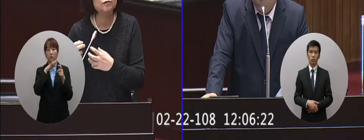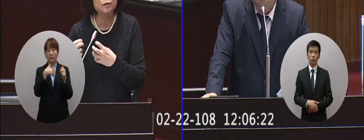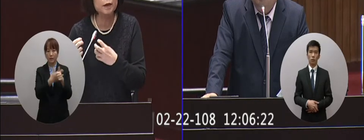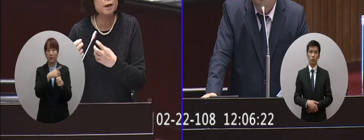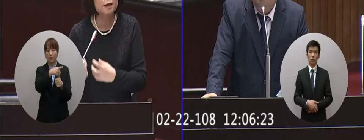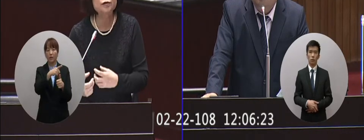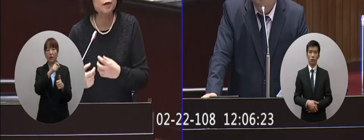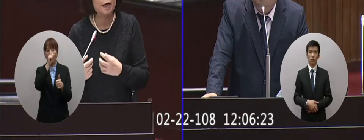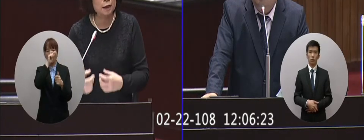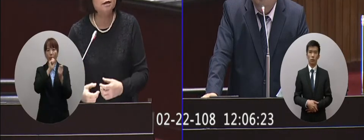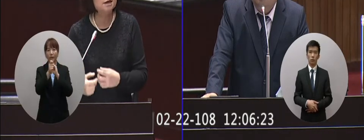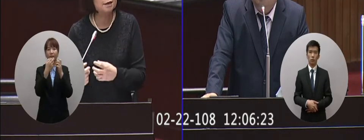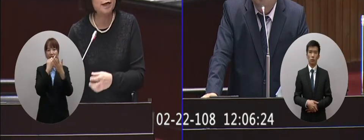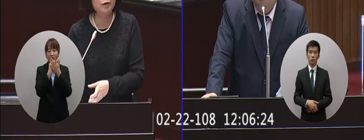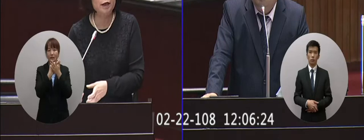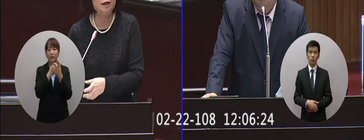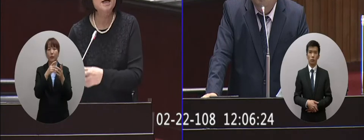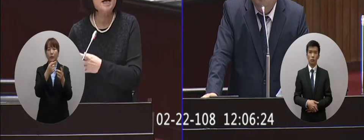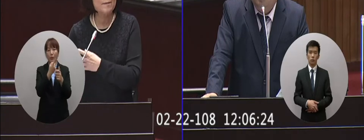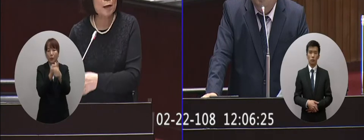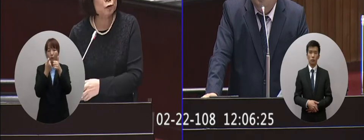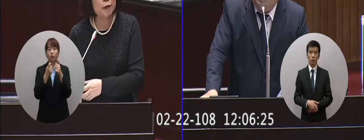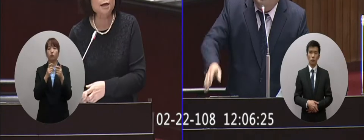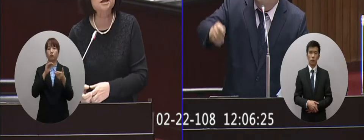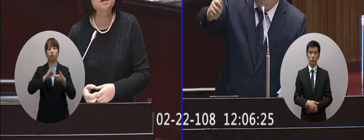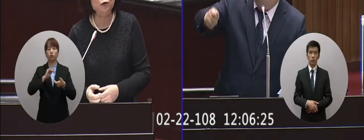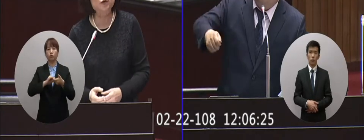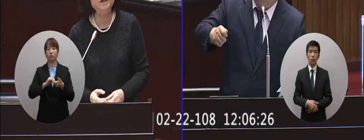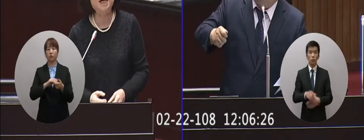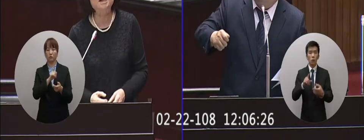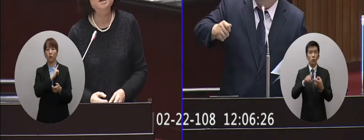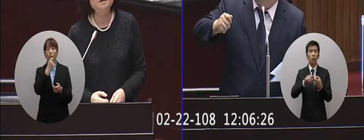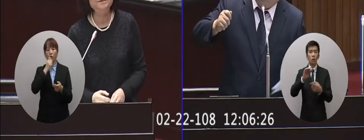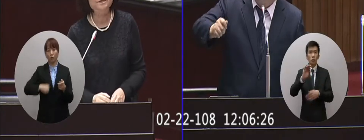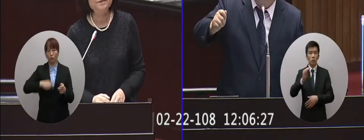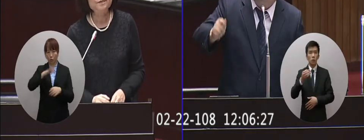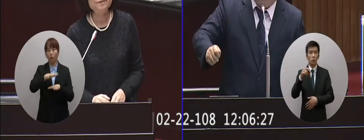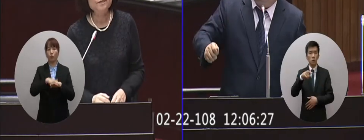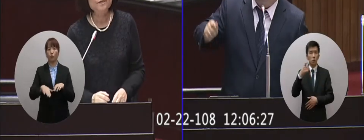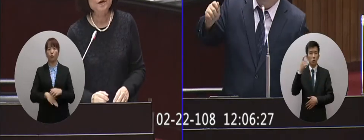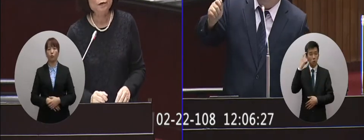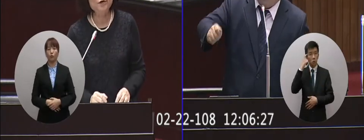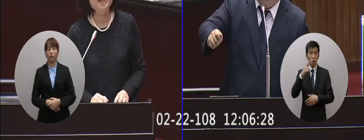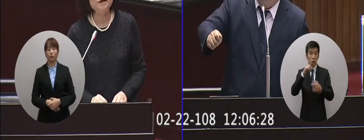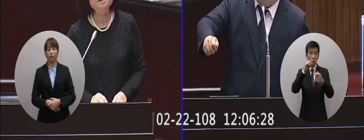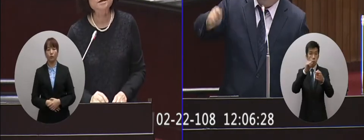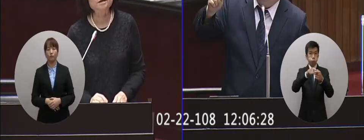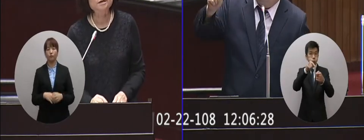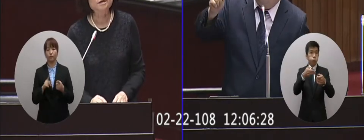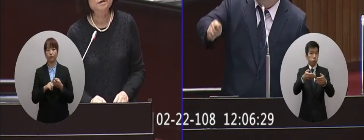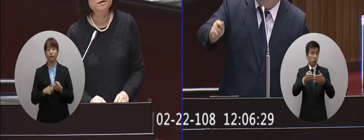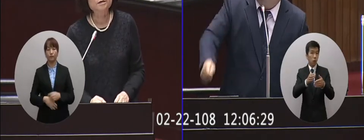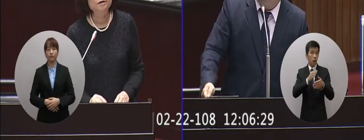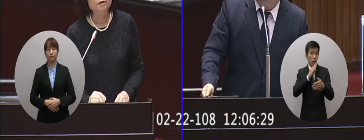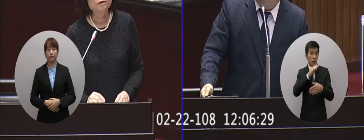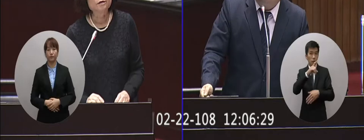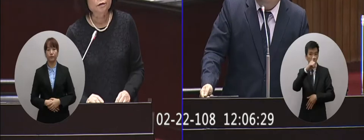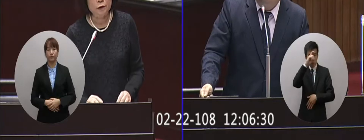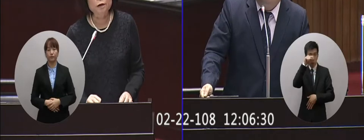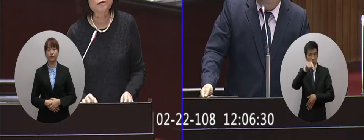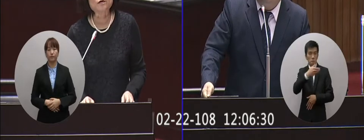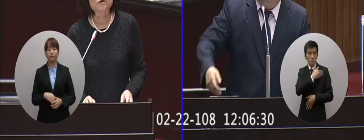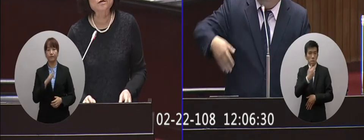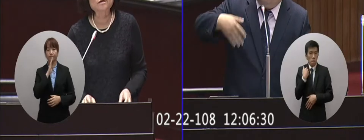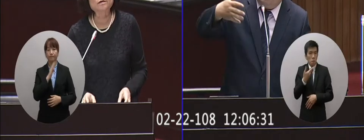有这一个所谓的节税啦等等，他才愿意帮助他。 是啊，但是我们在讲要有第一支箭嘛，这支箭我希望是更充满诱